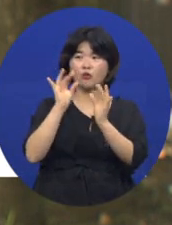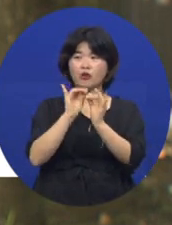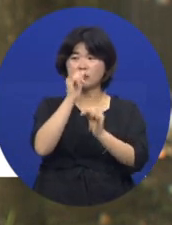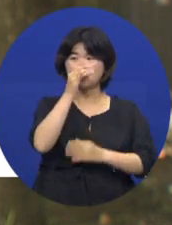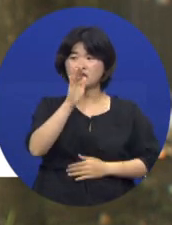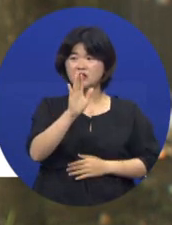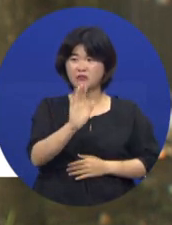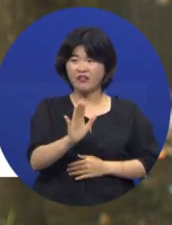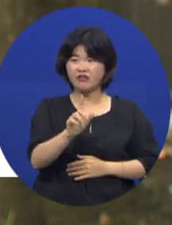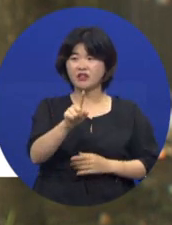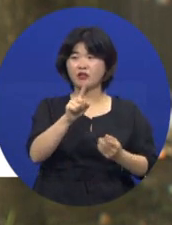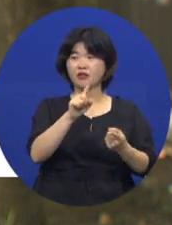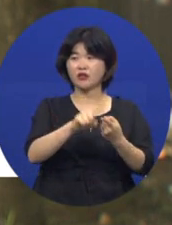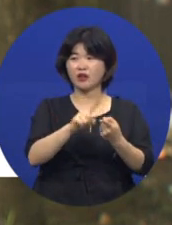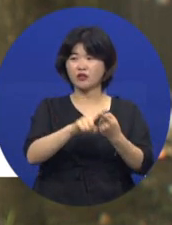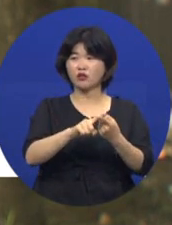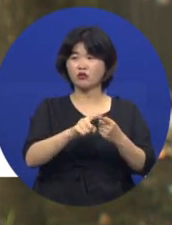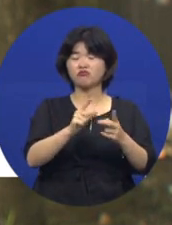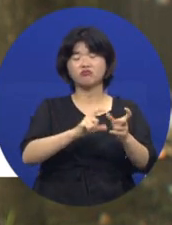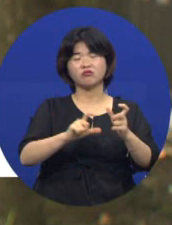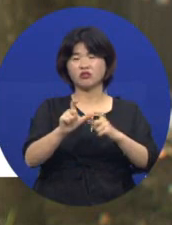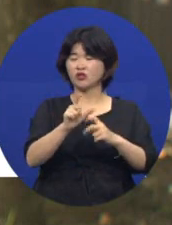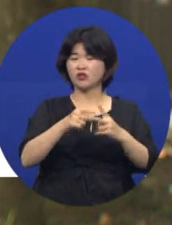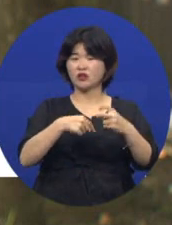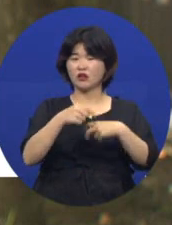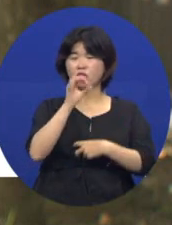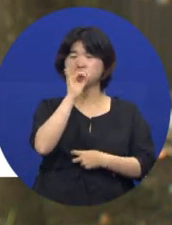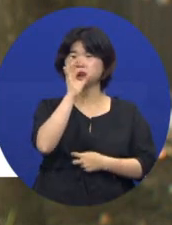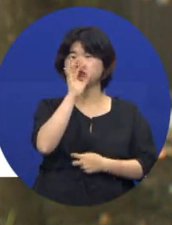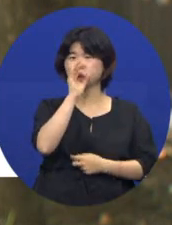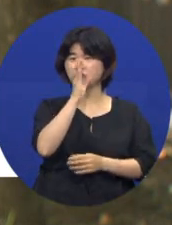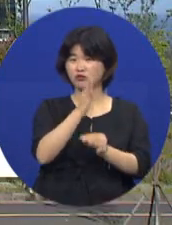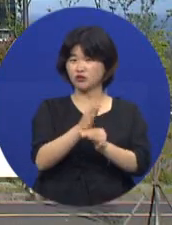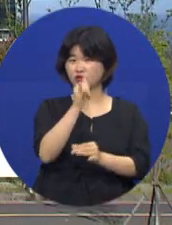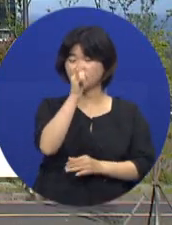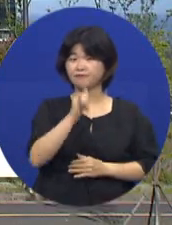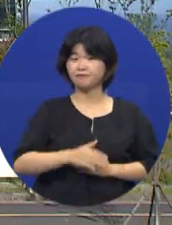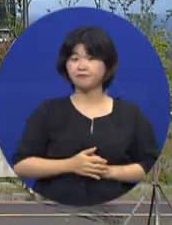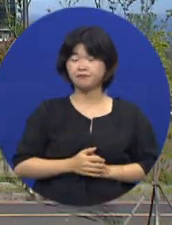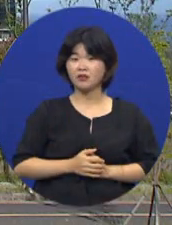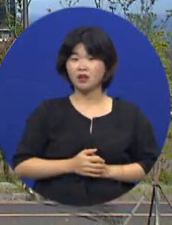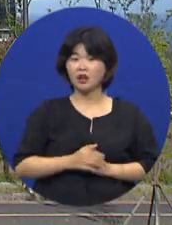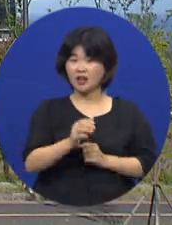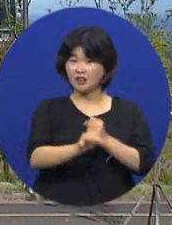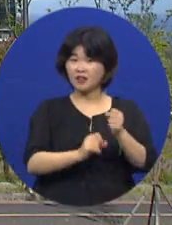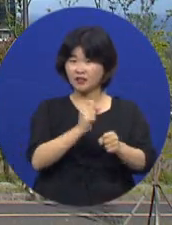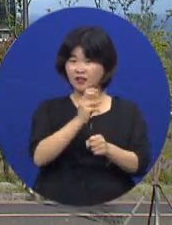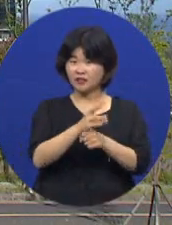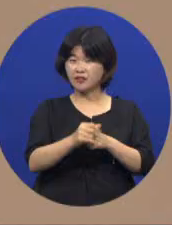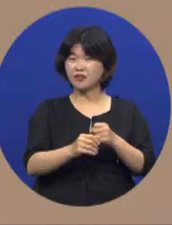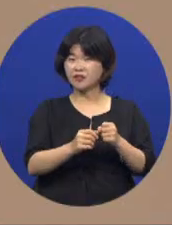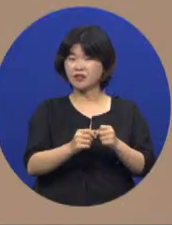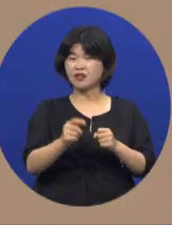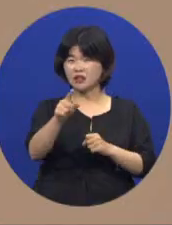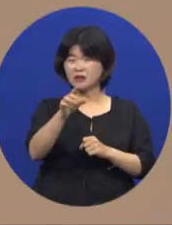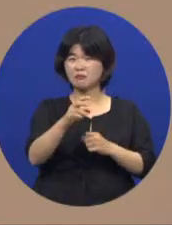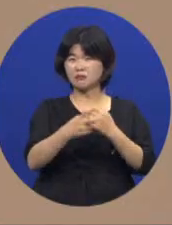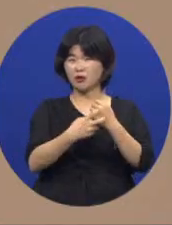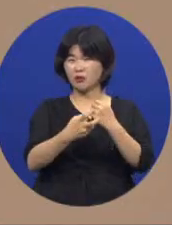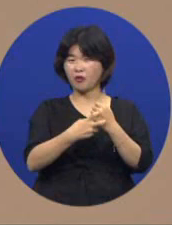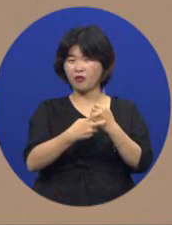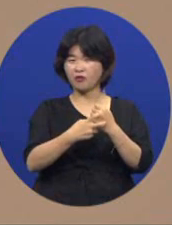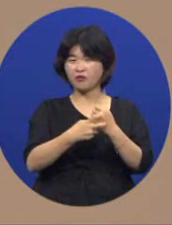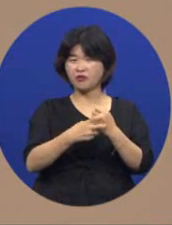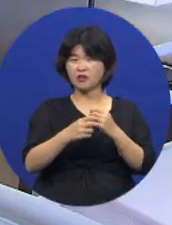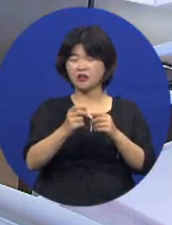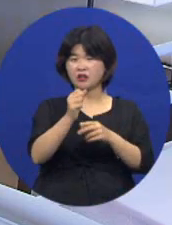왜 이런 판결 나오는 도저히 이해가 되지 않는 고 있습니다 수년간 이어진 영리병원 놀라는 육지 병원